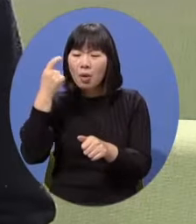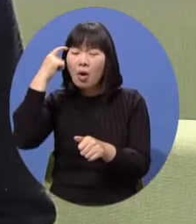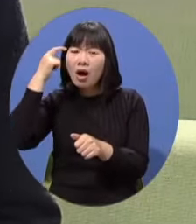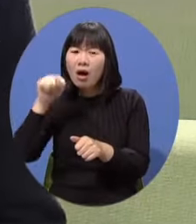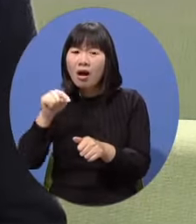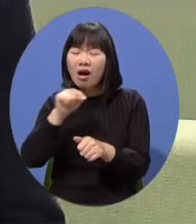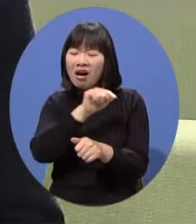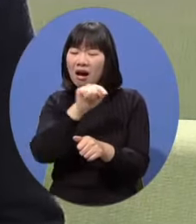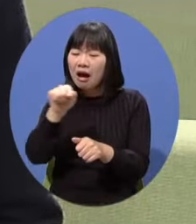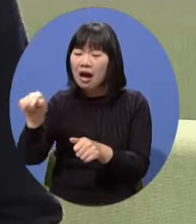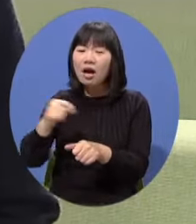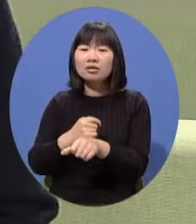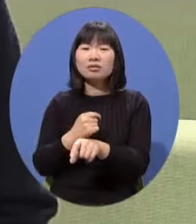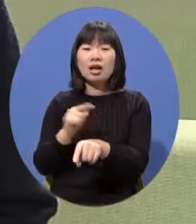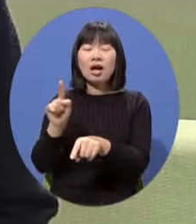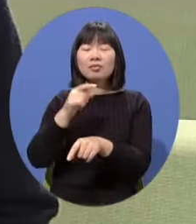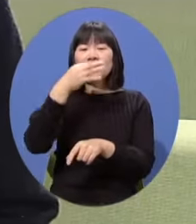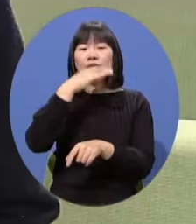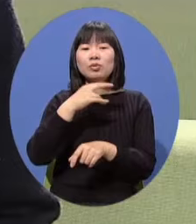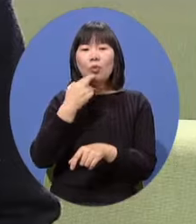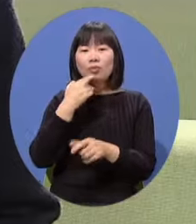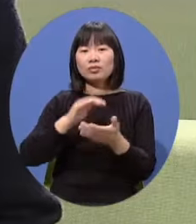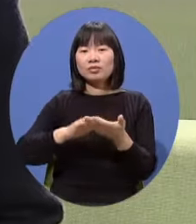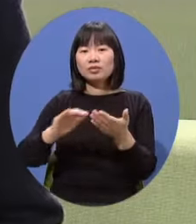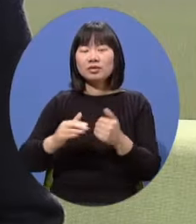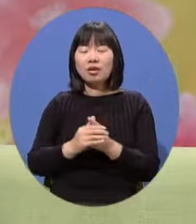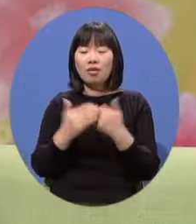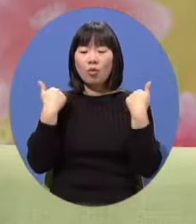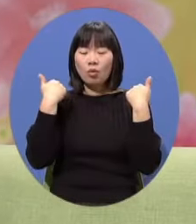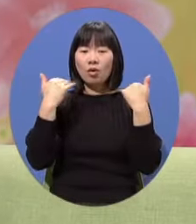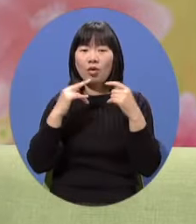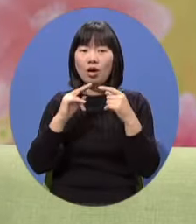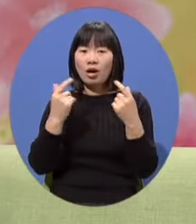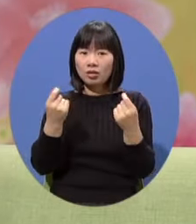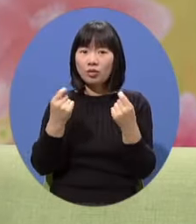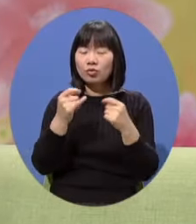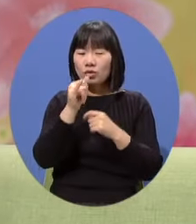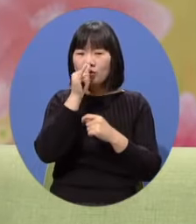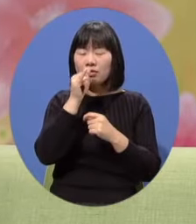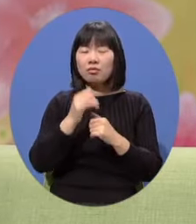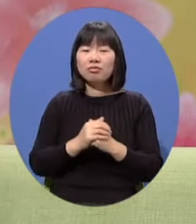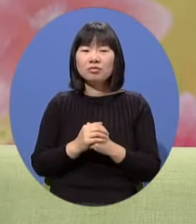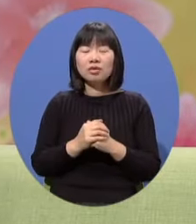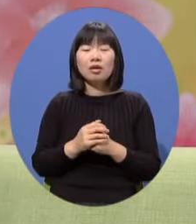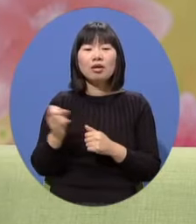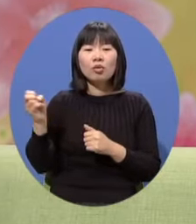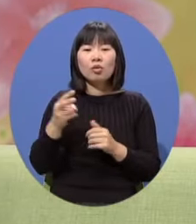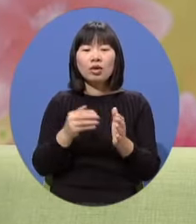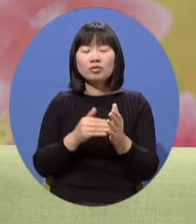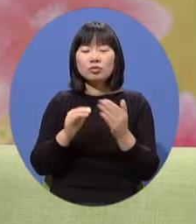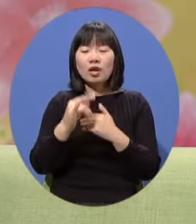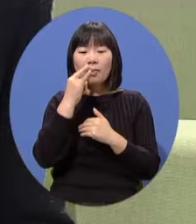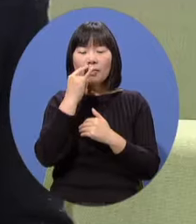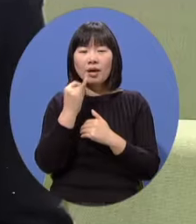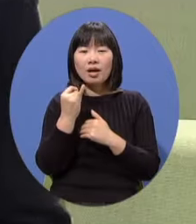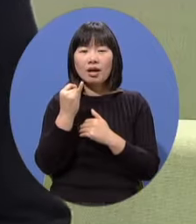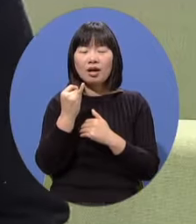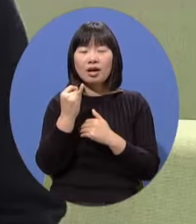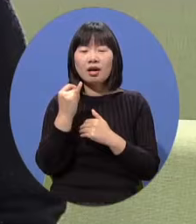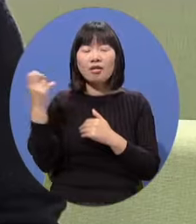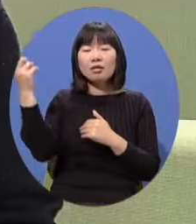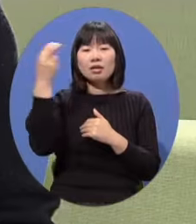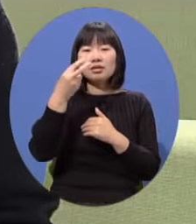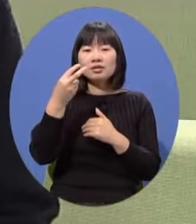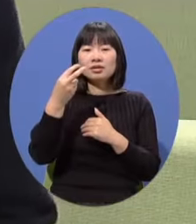그랬어 저랬어 찌르는 건 아무런 의미가 없어요. 어른하고도 똑같은 것 같아요. 그렇죠. 네. 그리고 나서 엄마가 딱 일어나다가